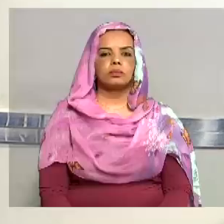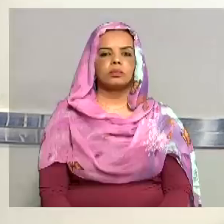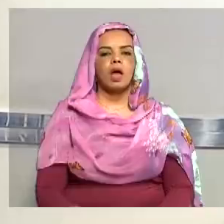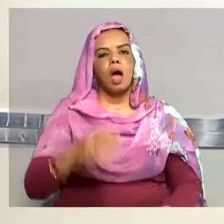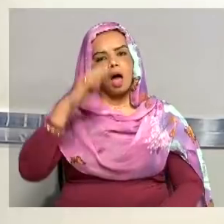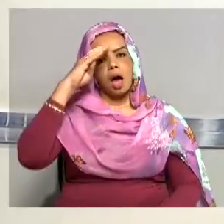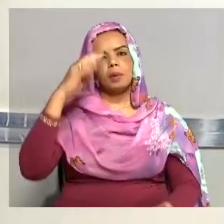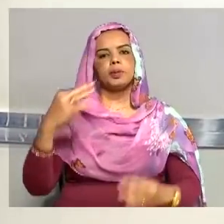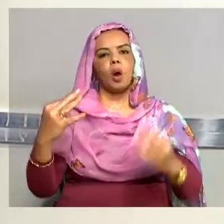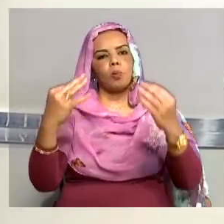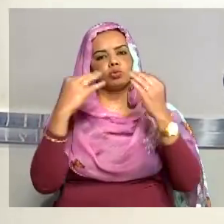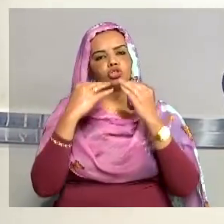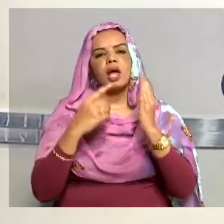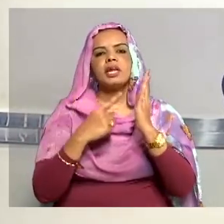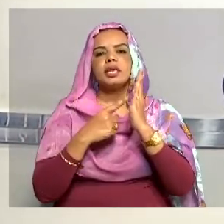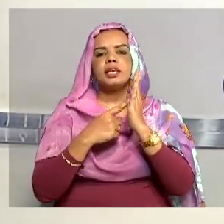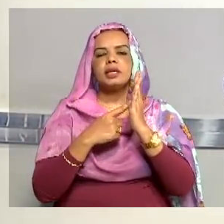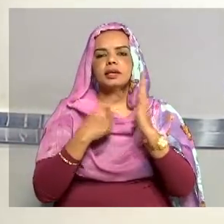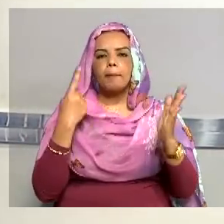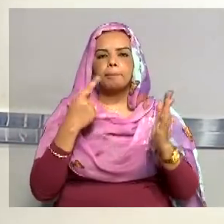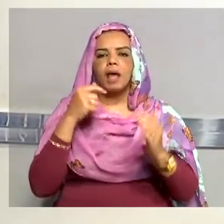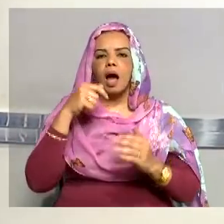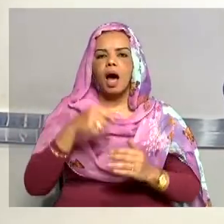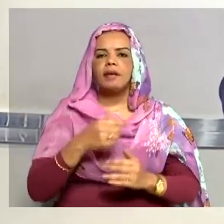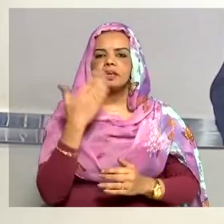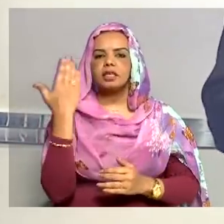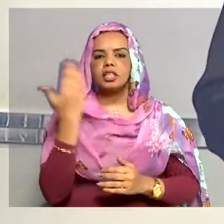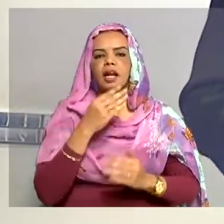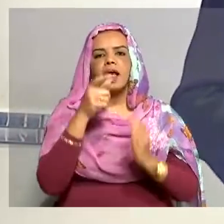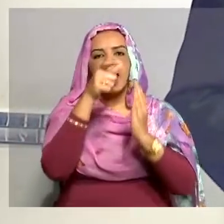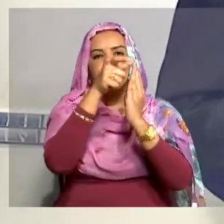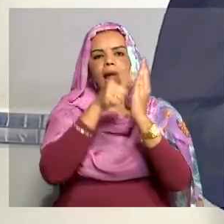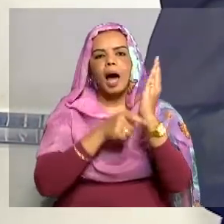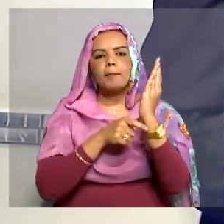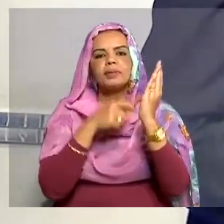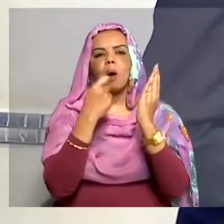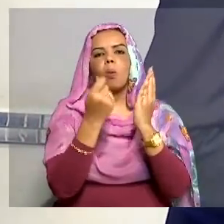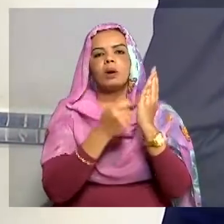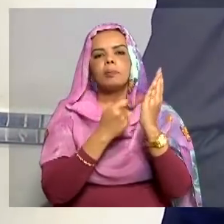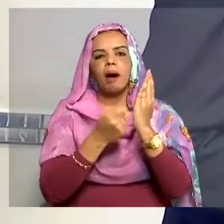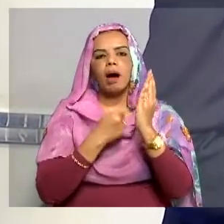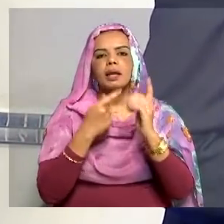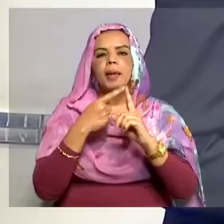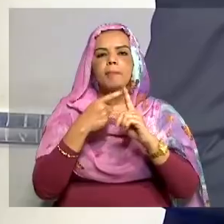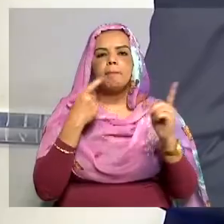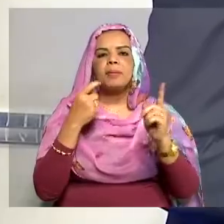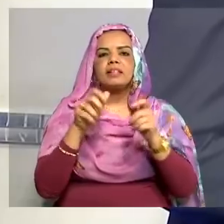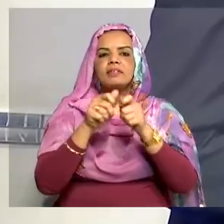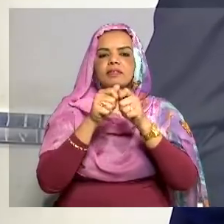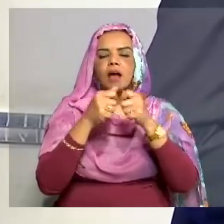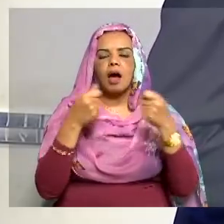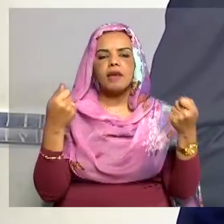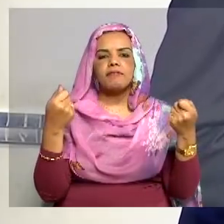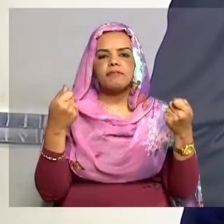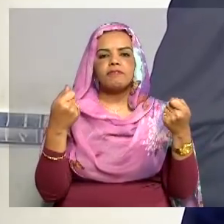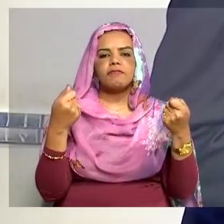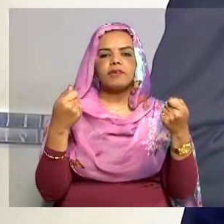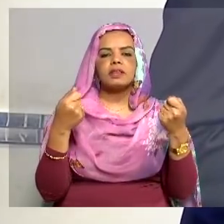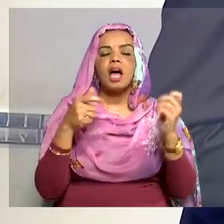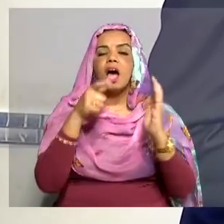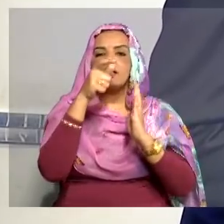أهلا بكم مشاهدينا، نبدأ هذه الجولة في أعمدة الرأي والمقالات من صحيفة أو نبدأ